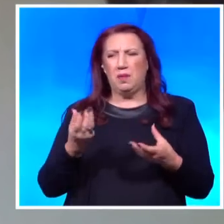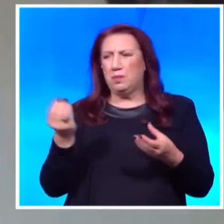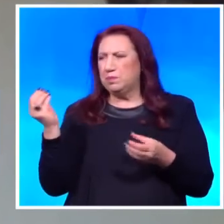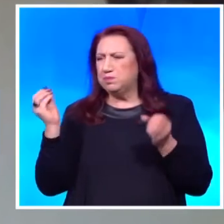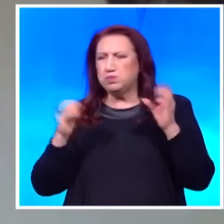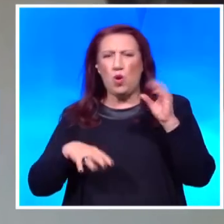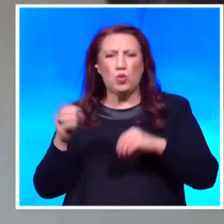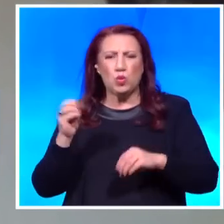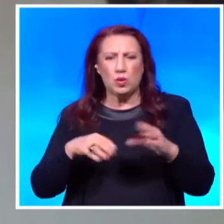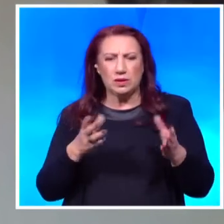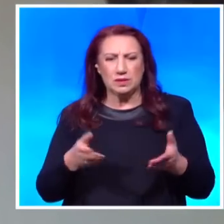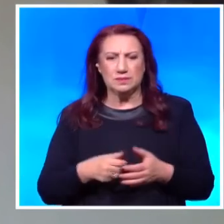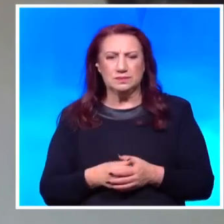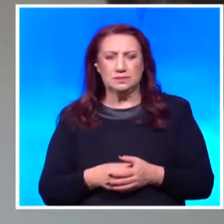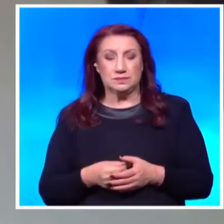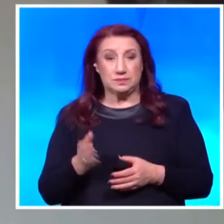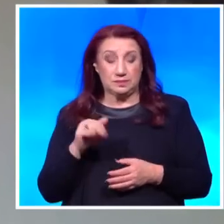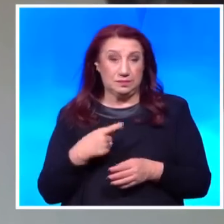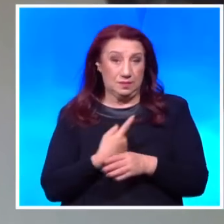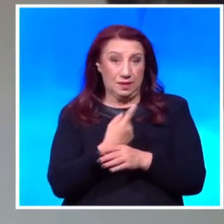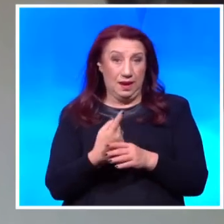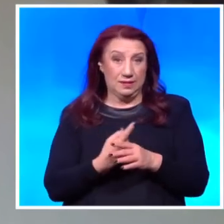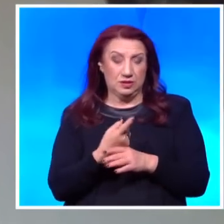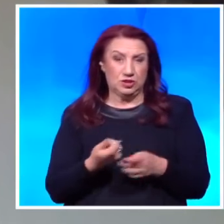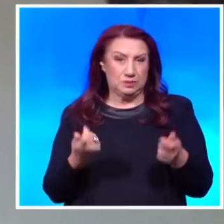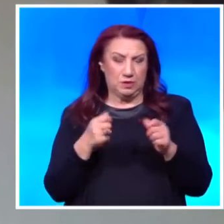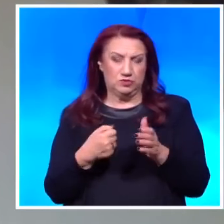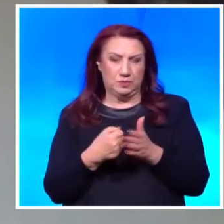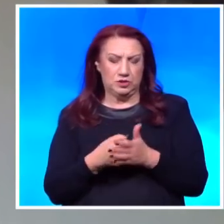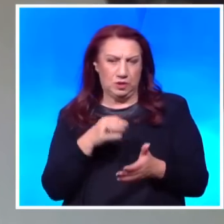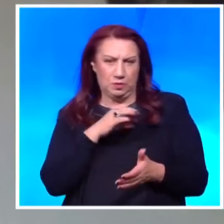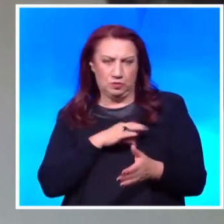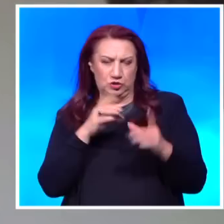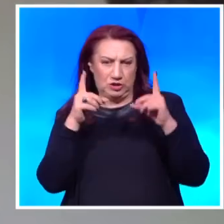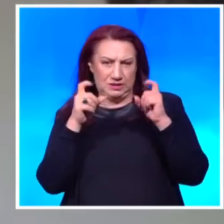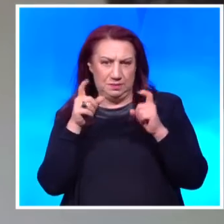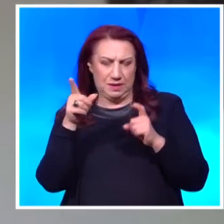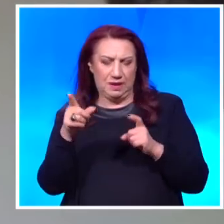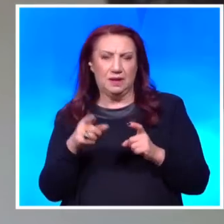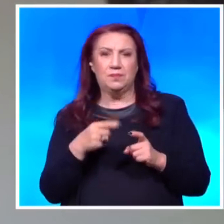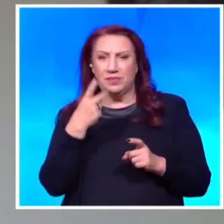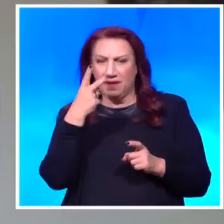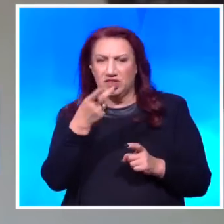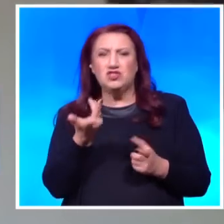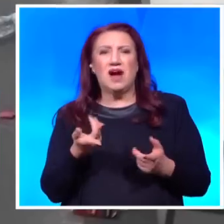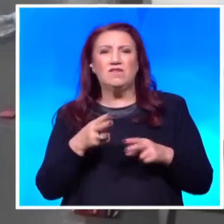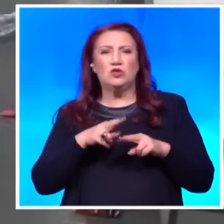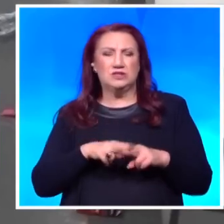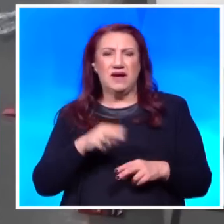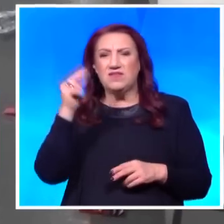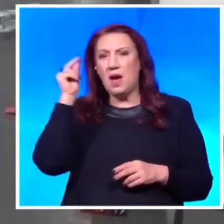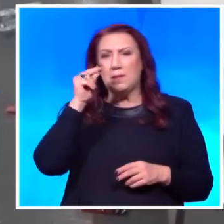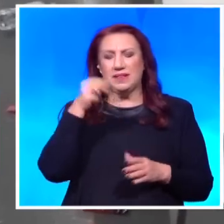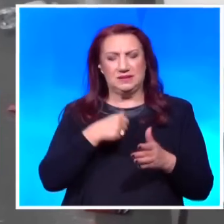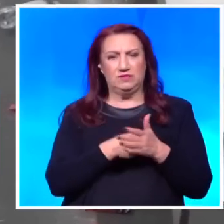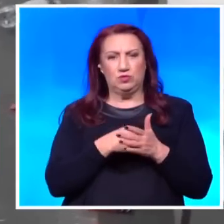Може би около час след мача получих снимката от служител на Литовския футболен съюз. Той ми написа: виж какво са оставили българите в